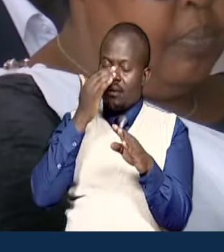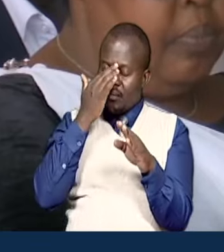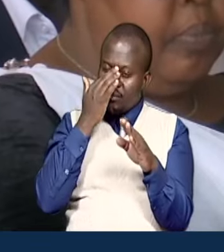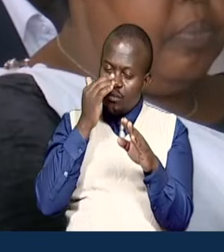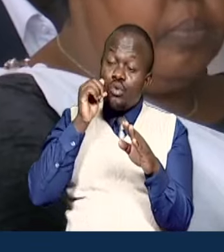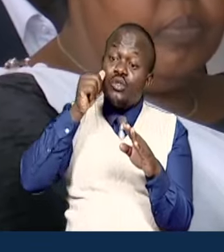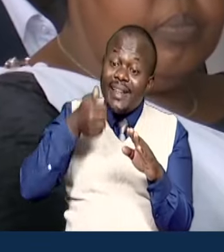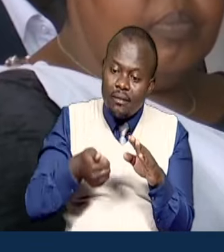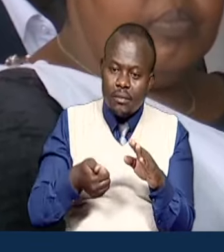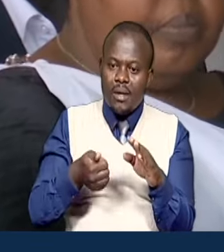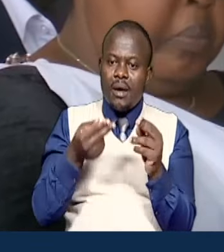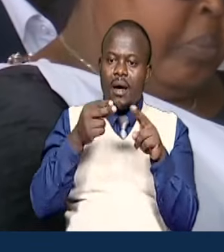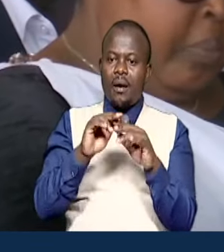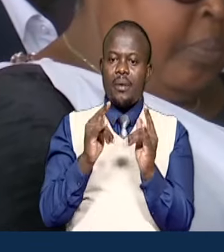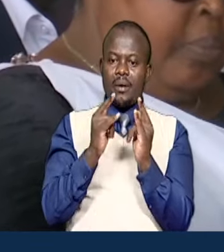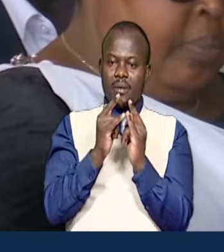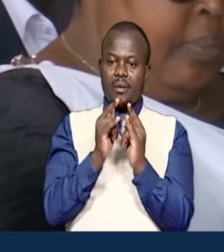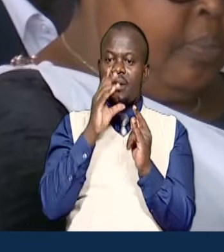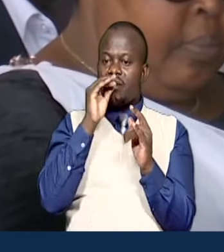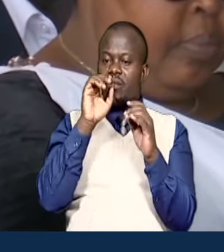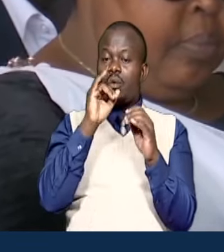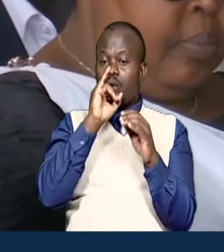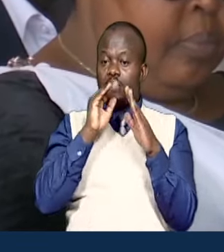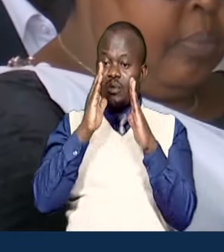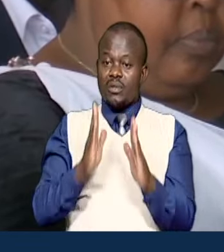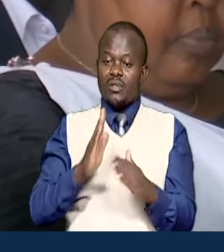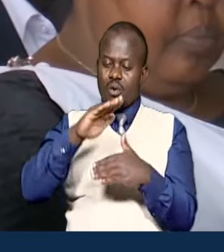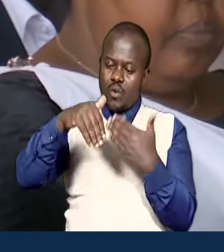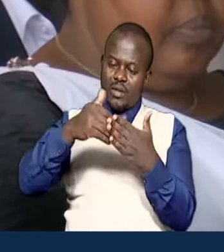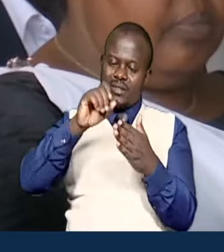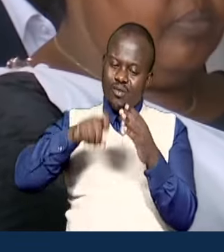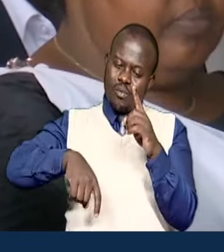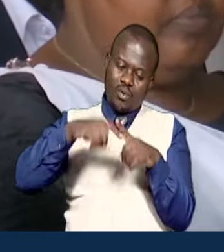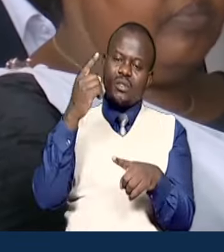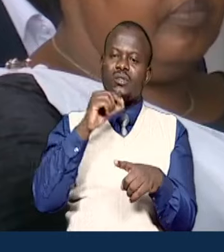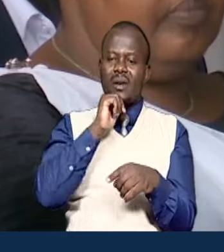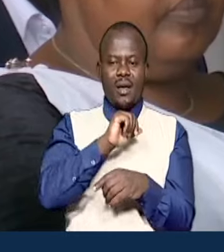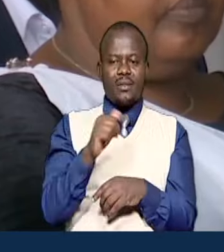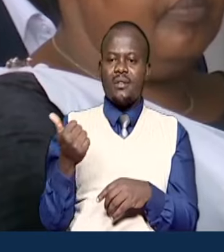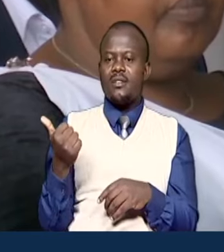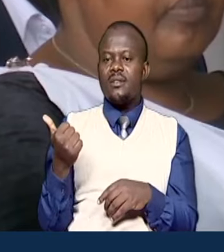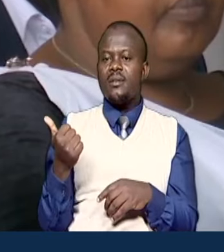habaye inama ivuga yuko umututsi uwo ari we wese agomba gupfa nta kindi.